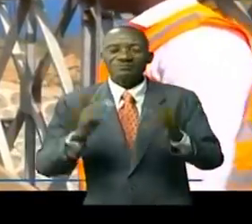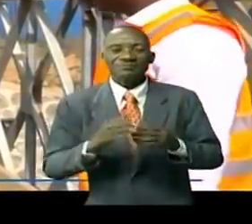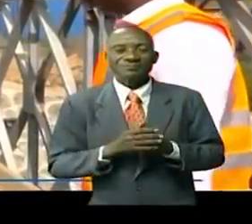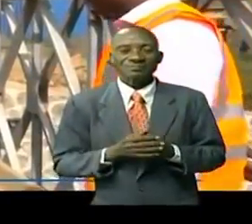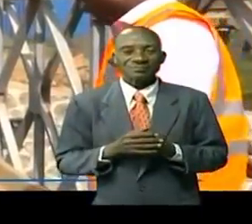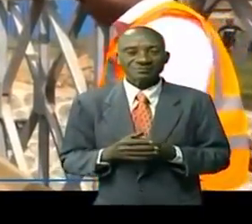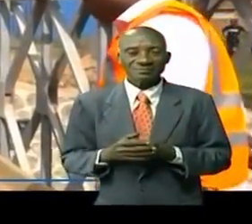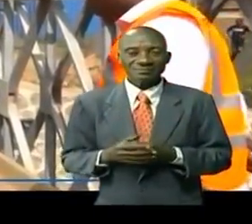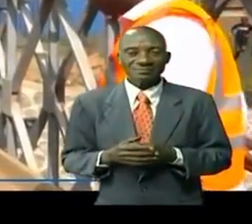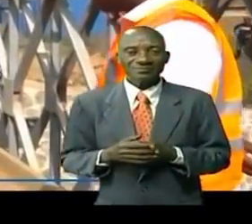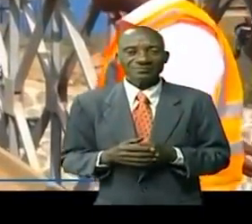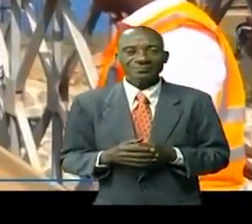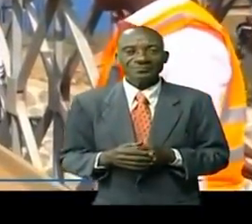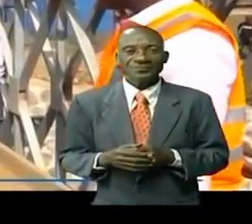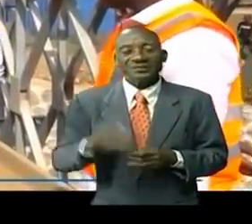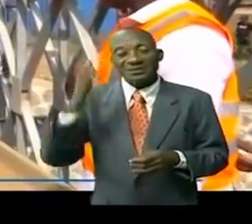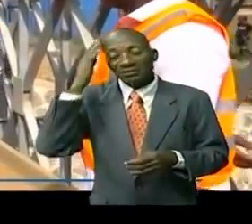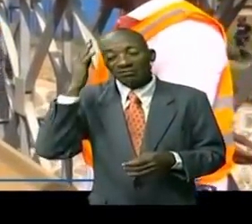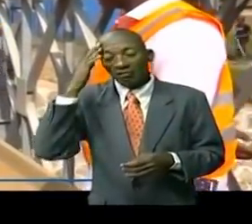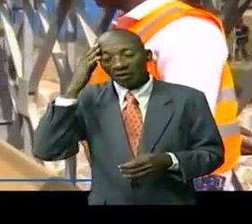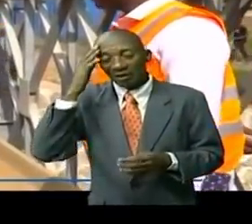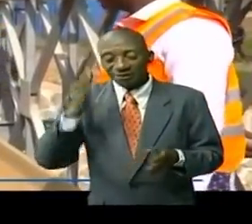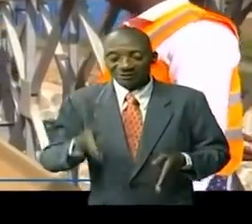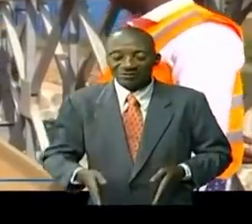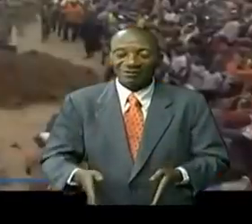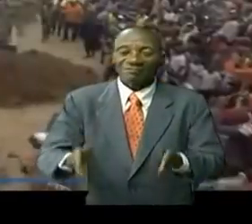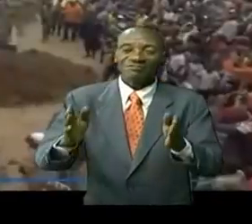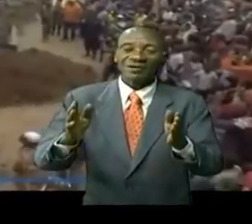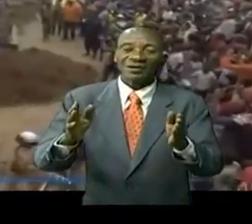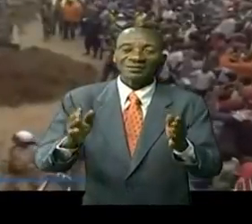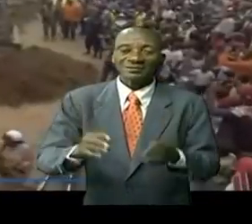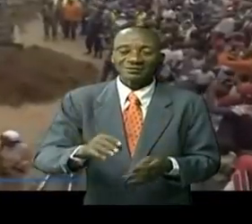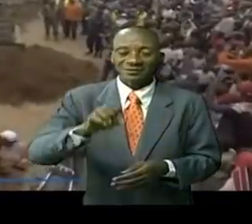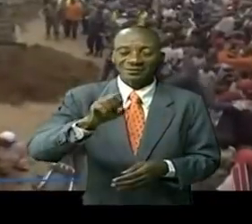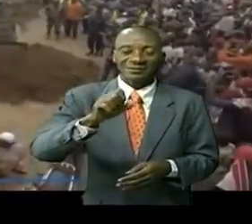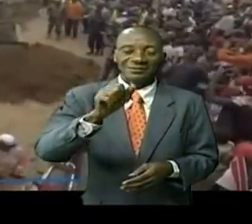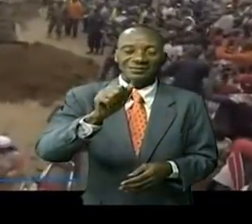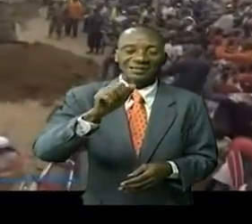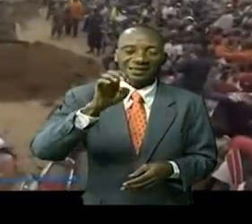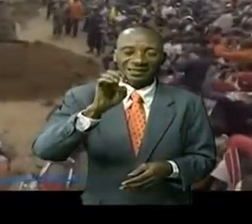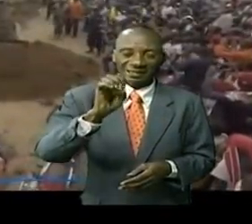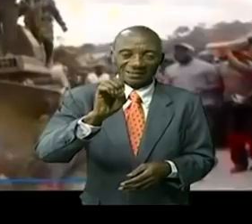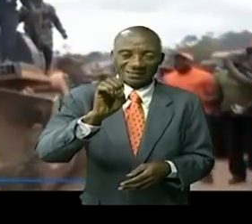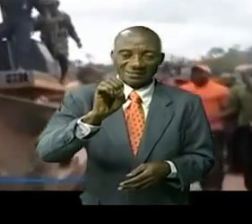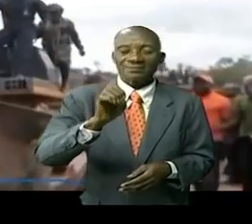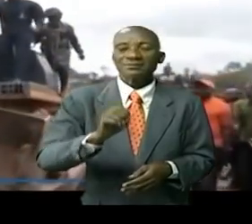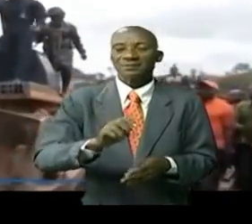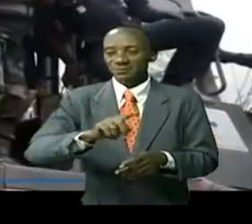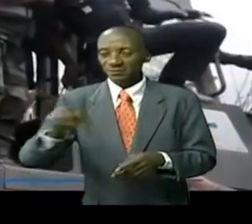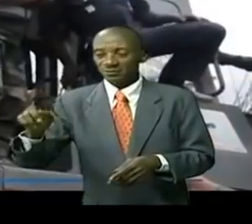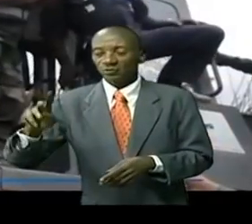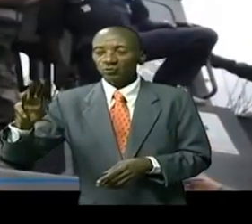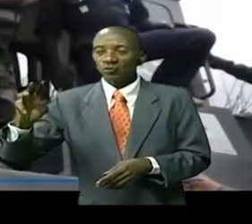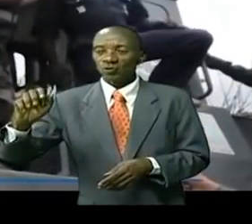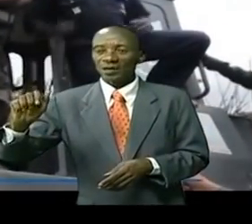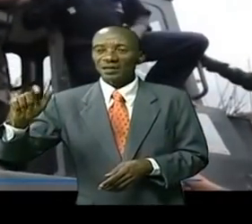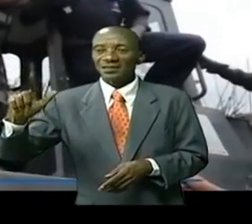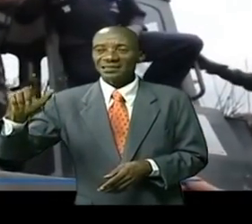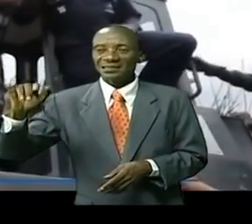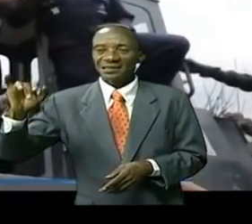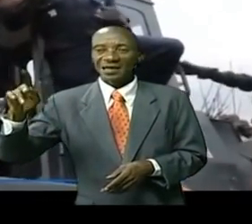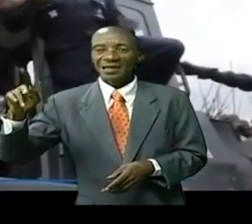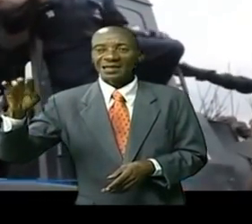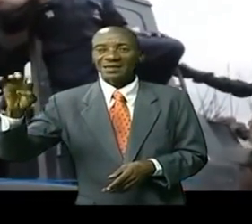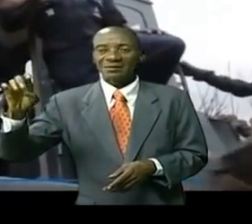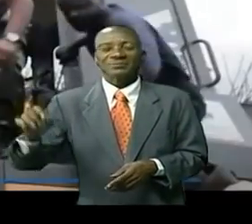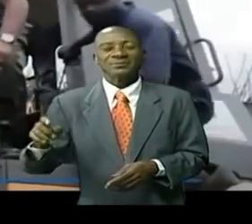de l'évolution des travaux de la réhabilitation de la route Sake-Masisi-Walikale, travaux lancés il y a peu par le gouverneur militaire du Nord Kivu,